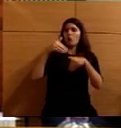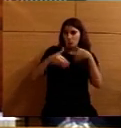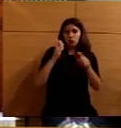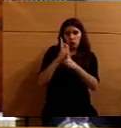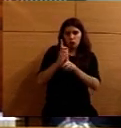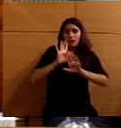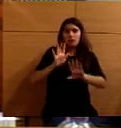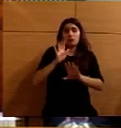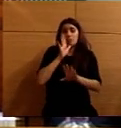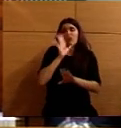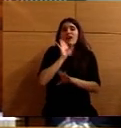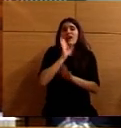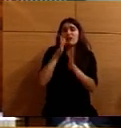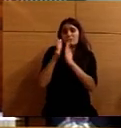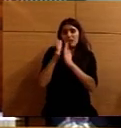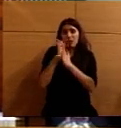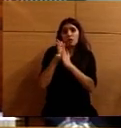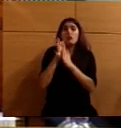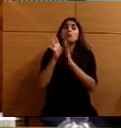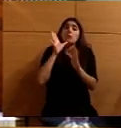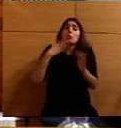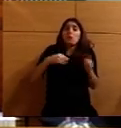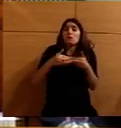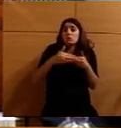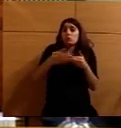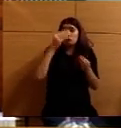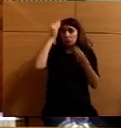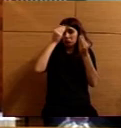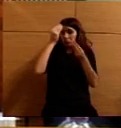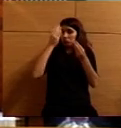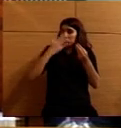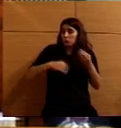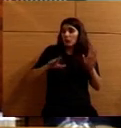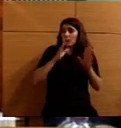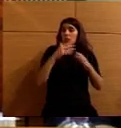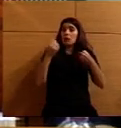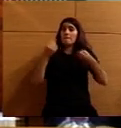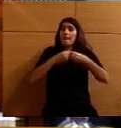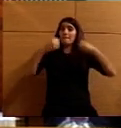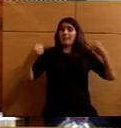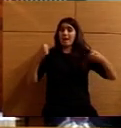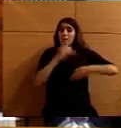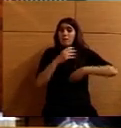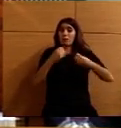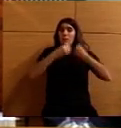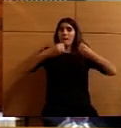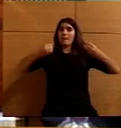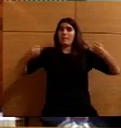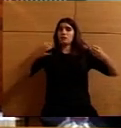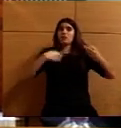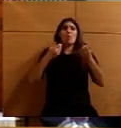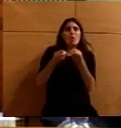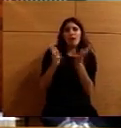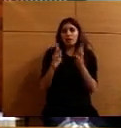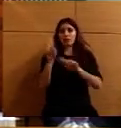contra per les raons que li he comentat i no descartem, evidentment, anar implementant el fons de contingència per a fer front a qualsevol